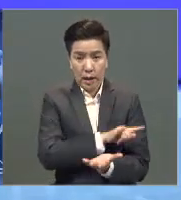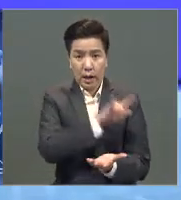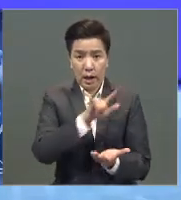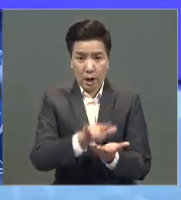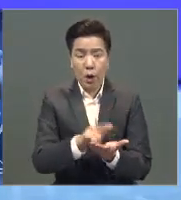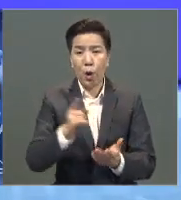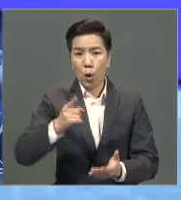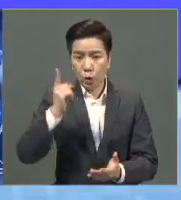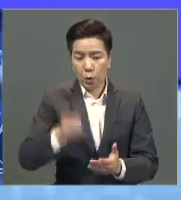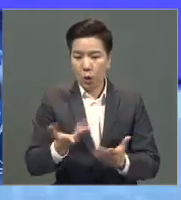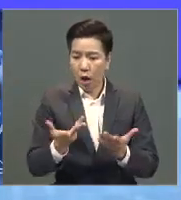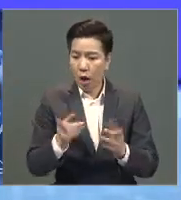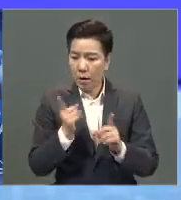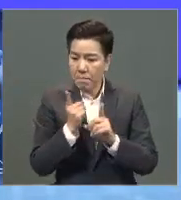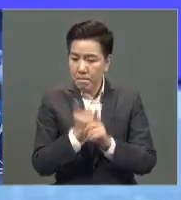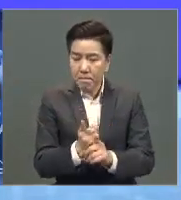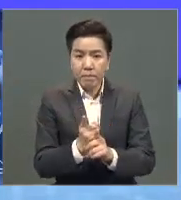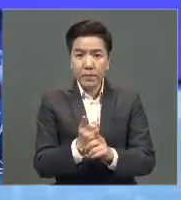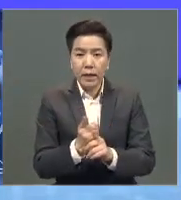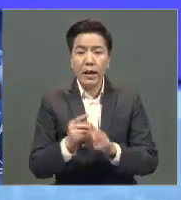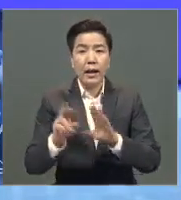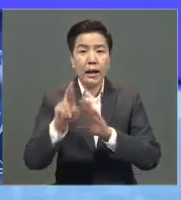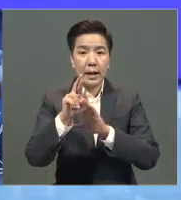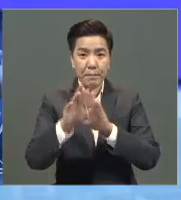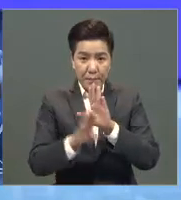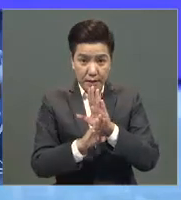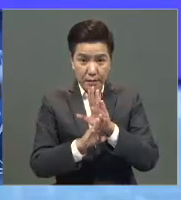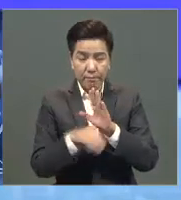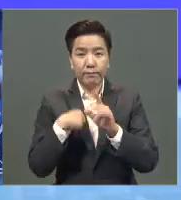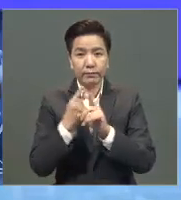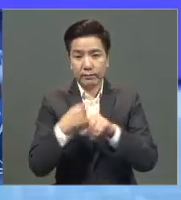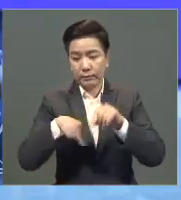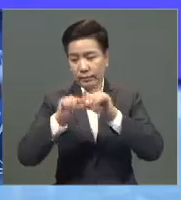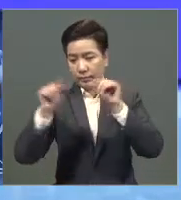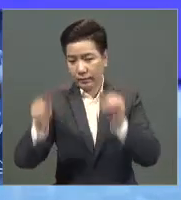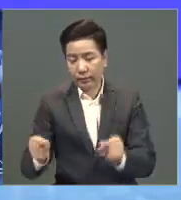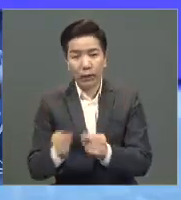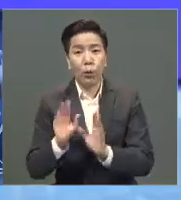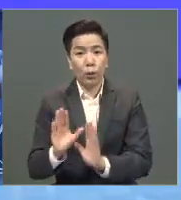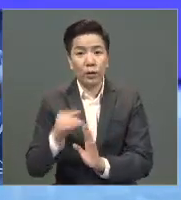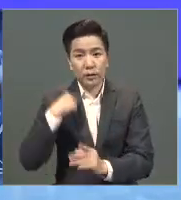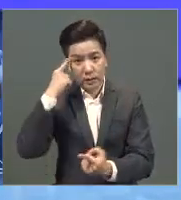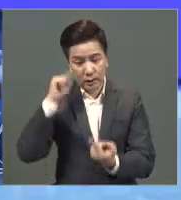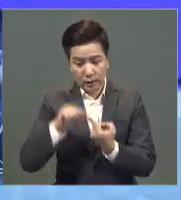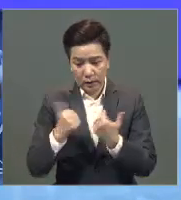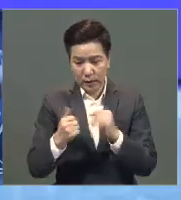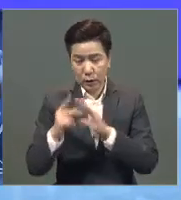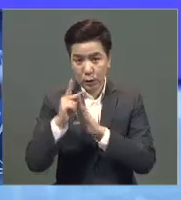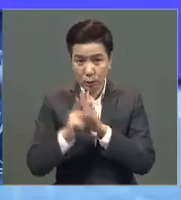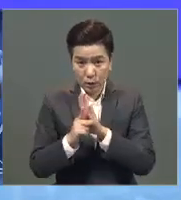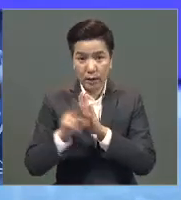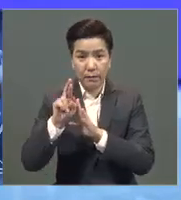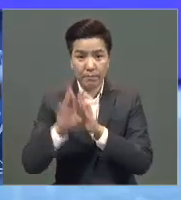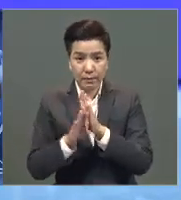าภายใต้กรอบกฎระเบียบที่เราวางไว้ซึ่งกฎระเบียบนั้นเป็นไปต